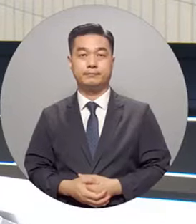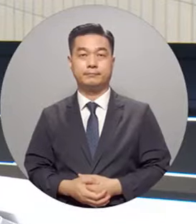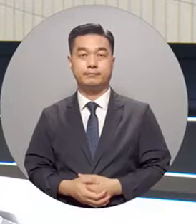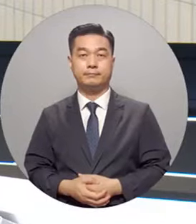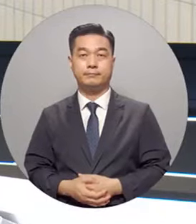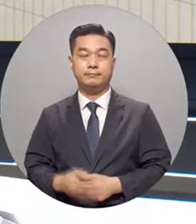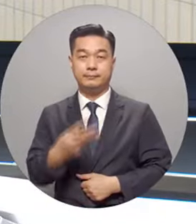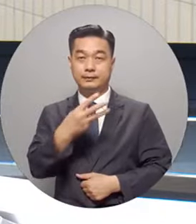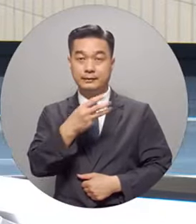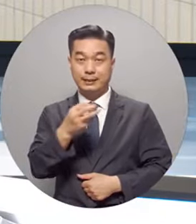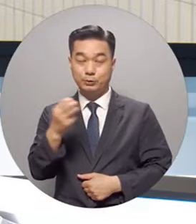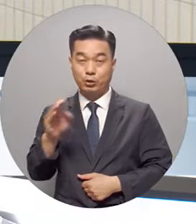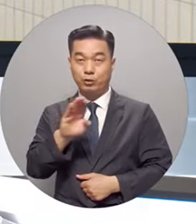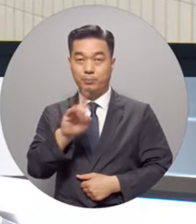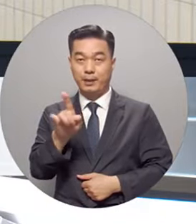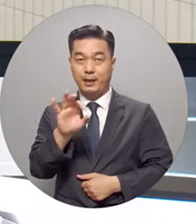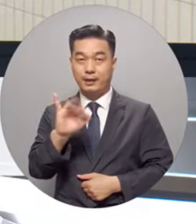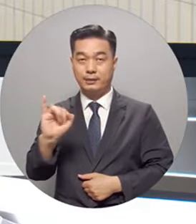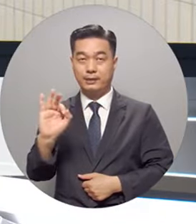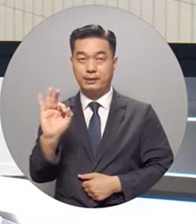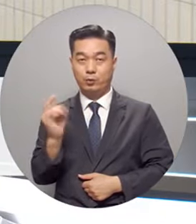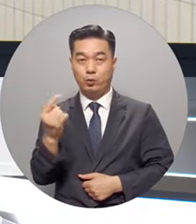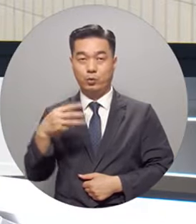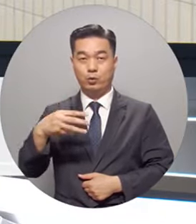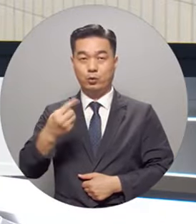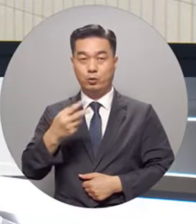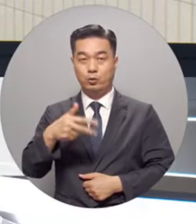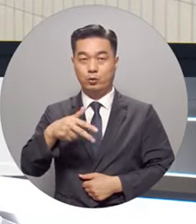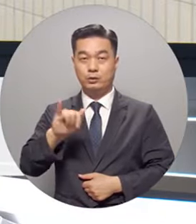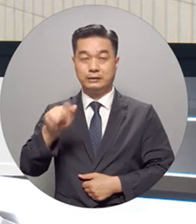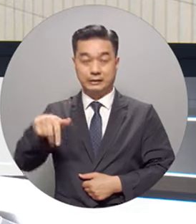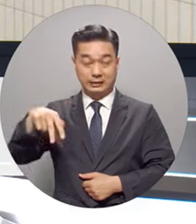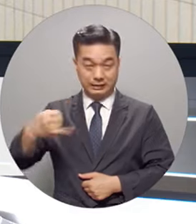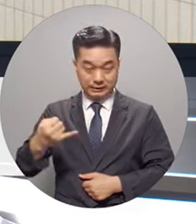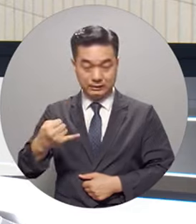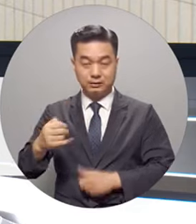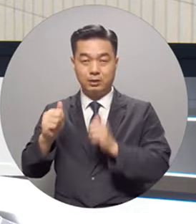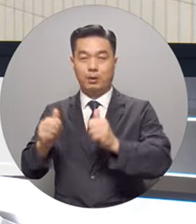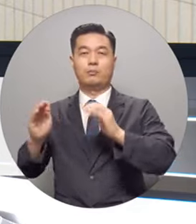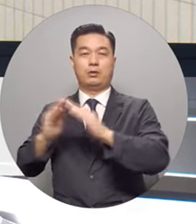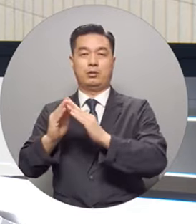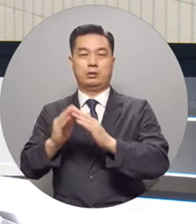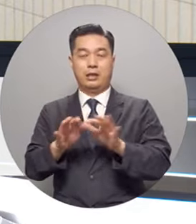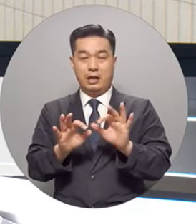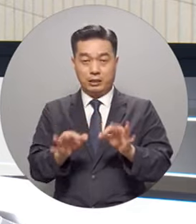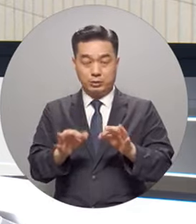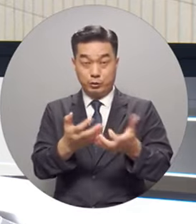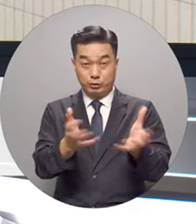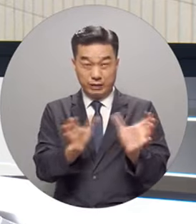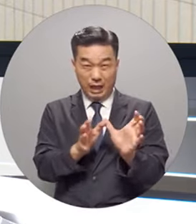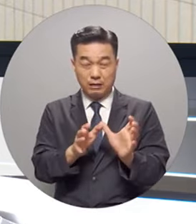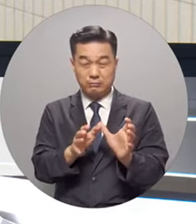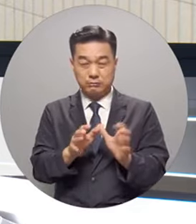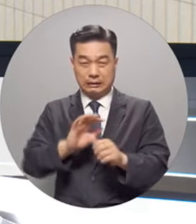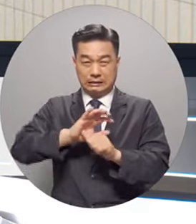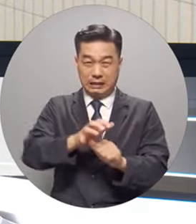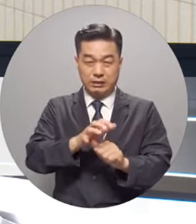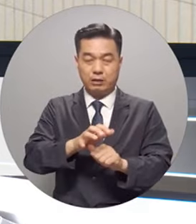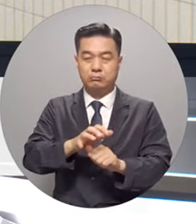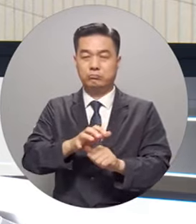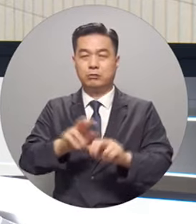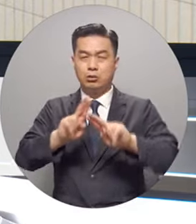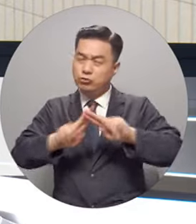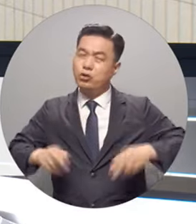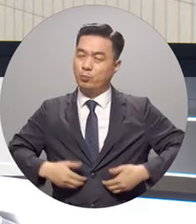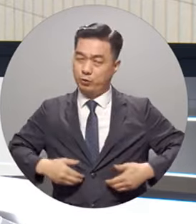삼성 바이오로직스의 고의 분식 회계 의혹과 관련해 법원이 금융당국의 제재를 취소해야 한다고 판결했습니다 얼핏